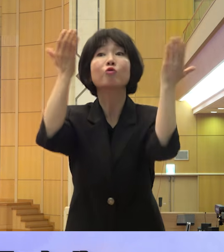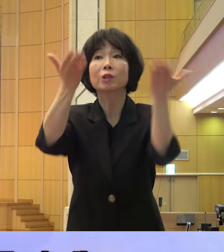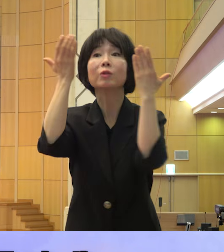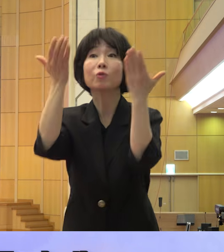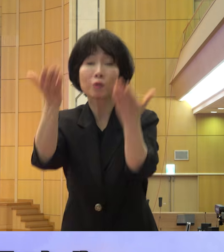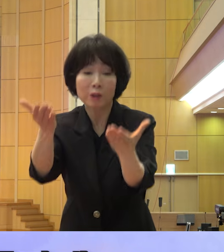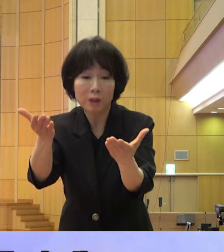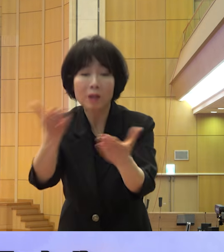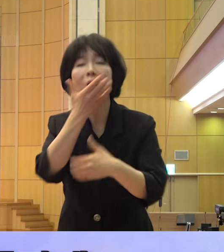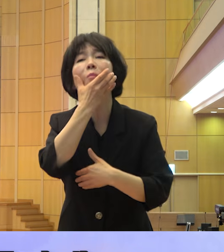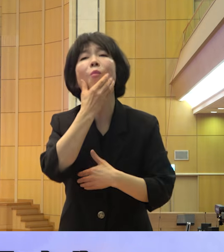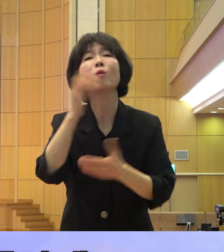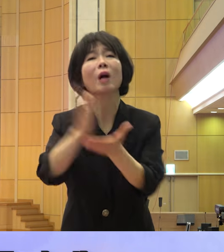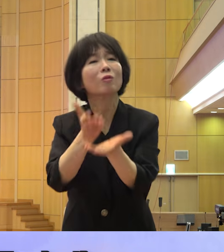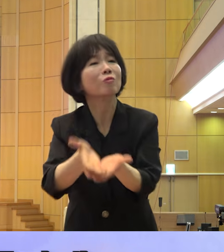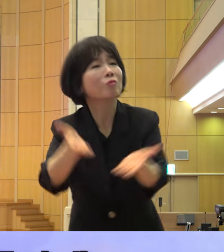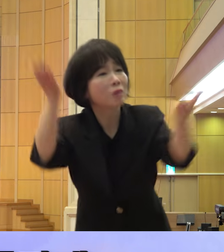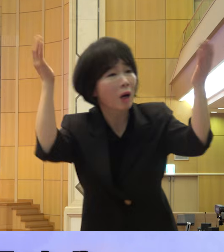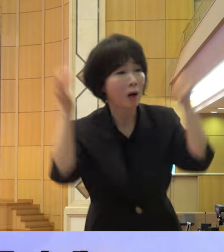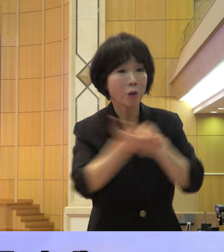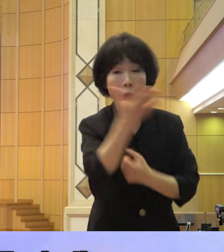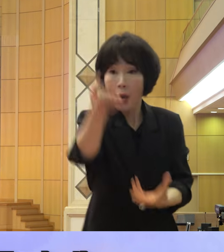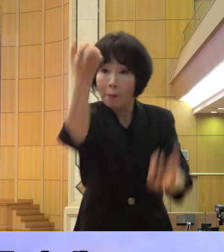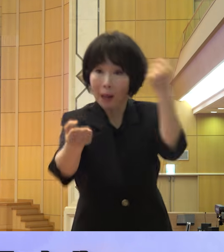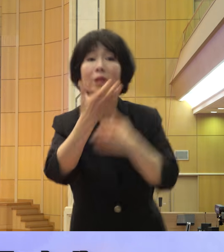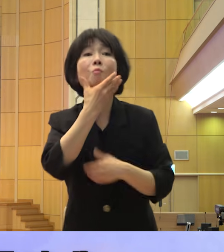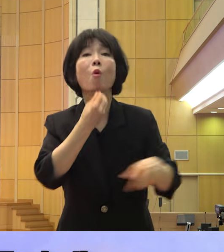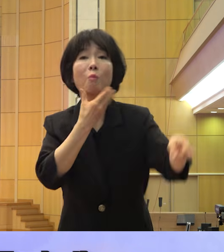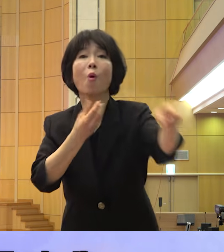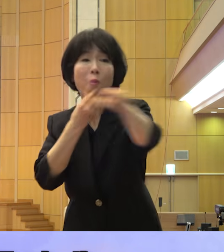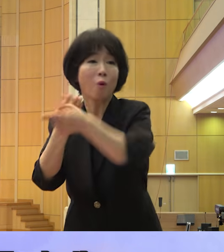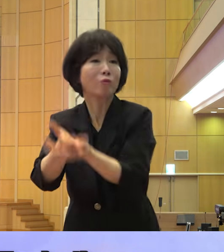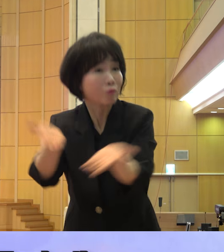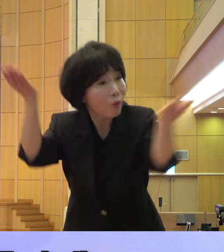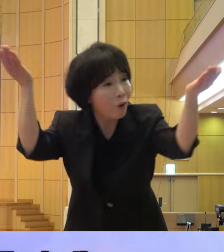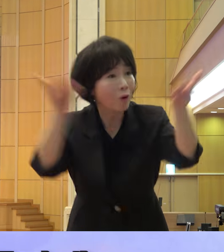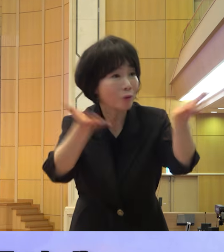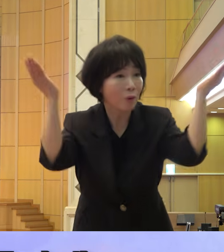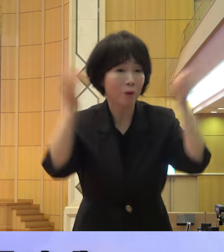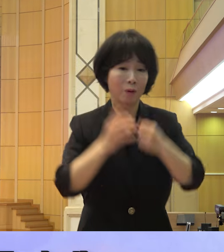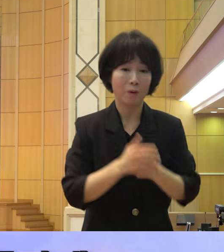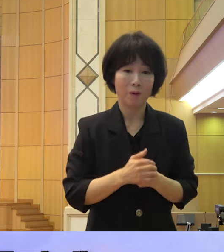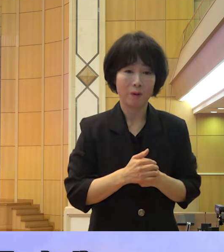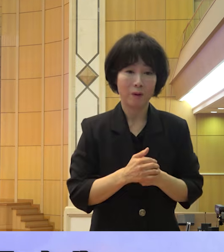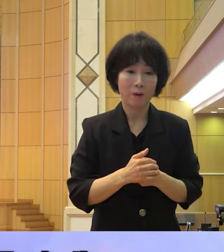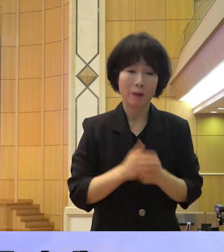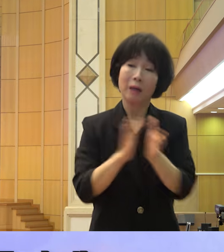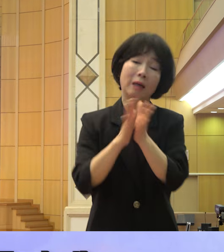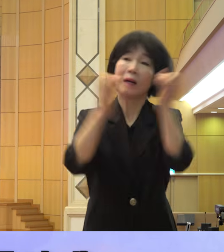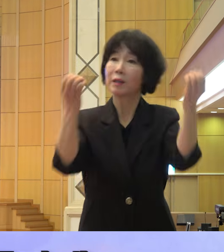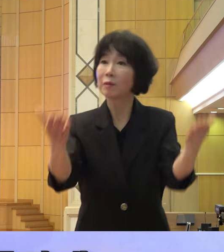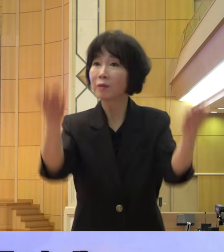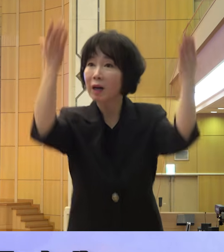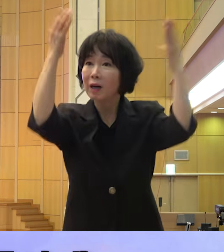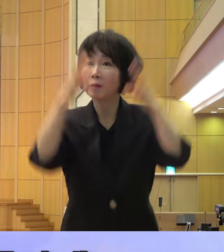주신 복이라는 것이 너가 받을 복이다. 너가 받을 몫이다.